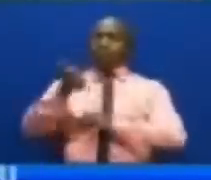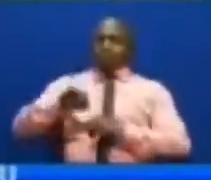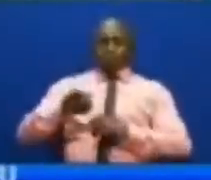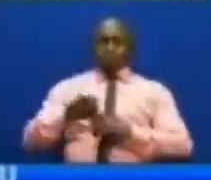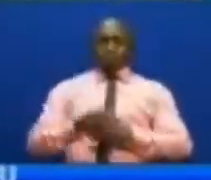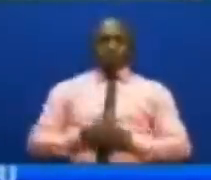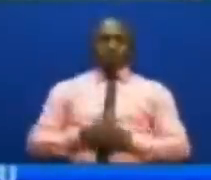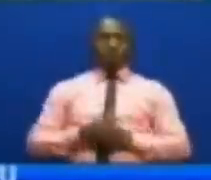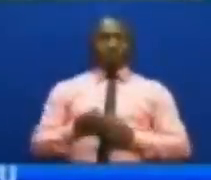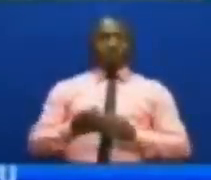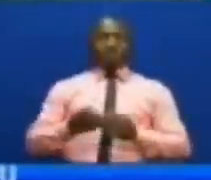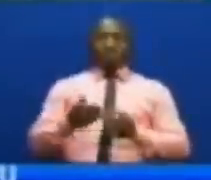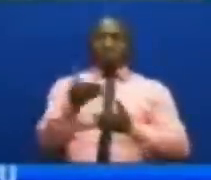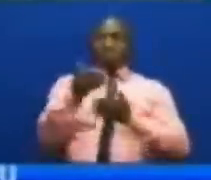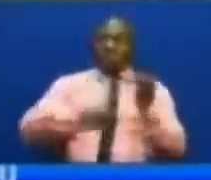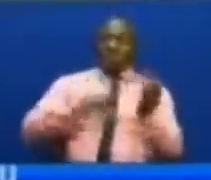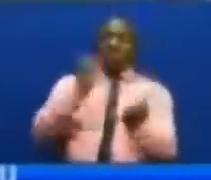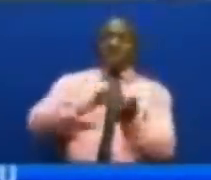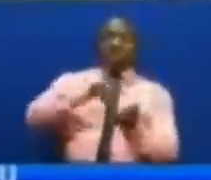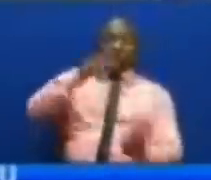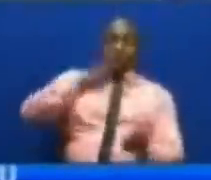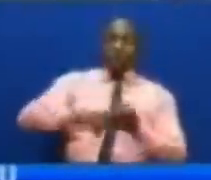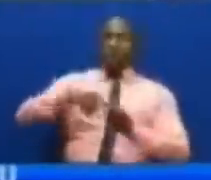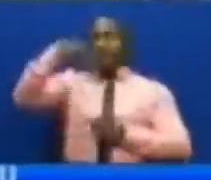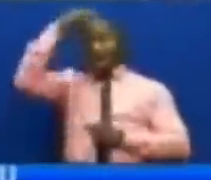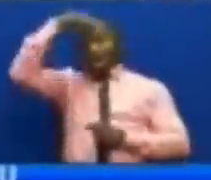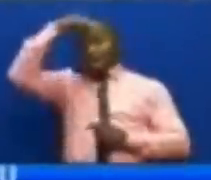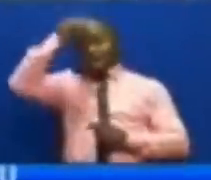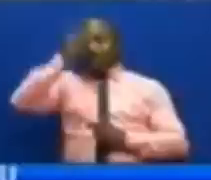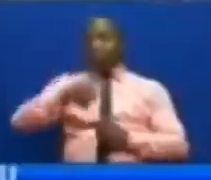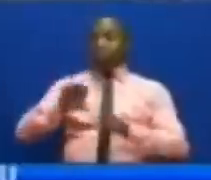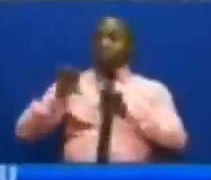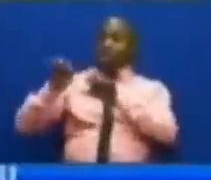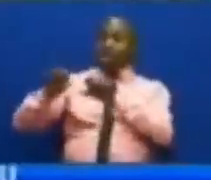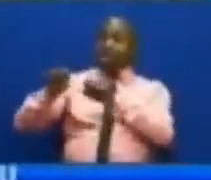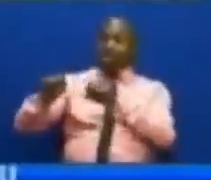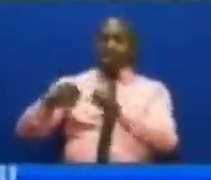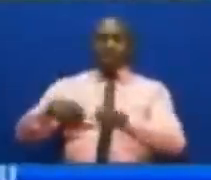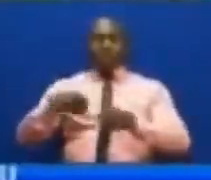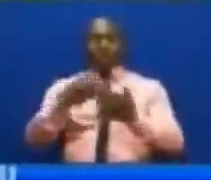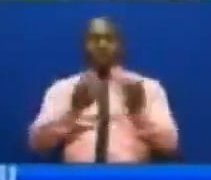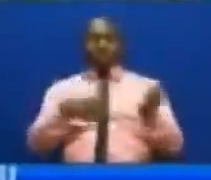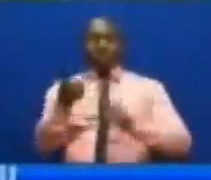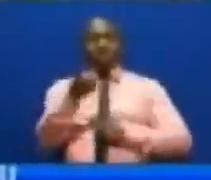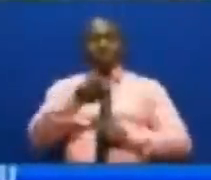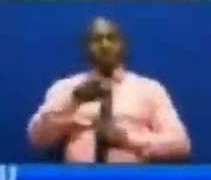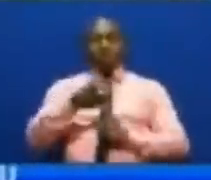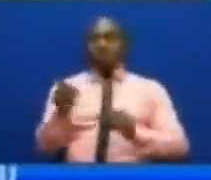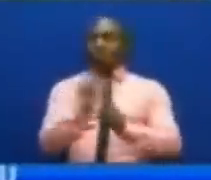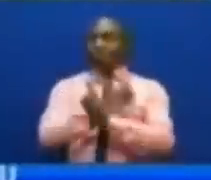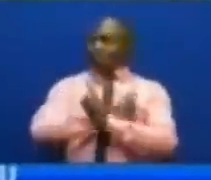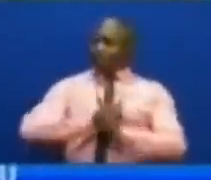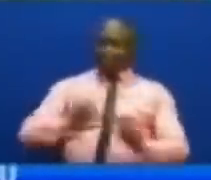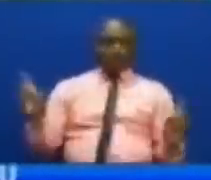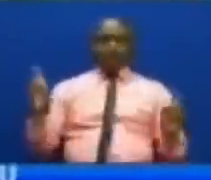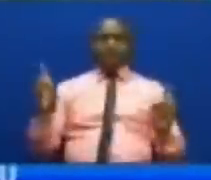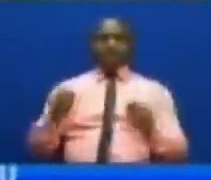Cheti cha diploma degree kimeshikiliwa na mtu aliyemkopesha mwalimu. Hapana.